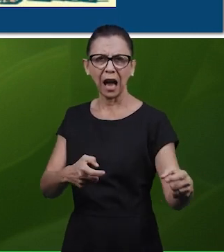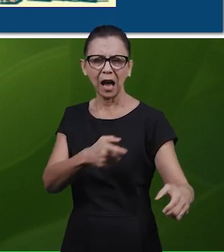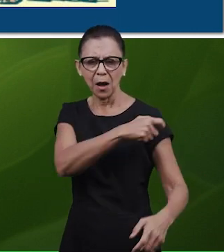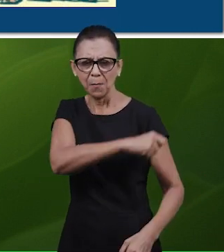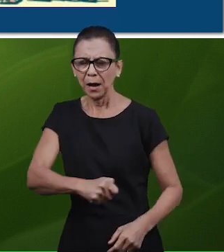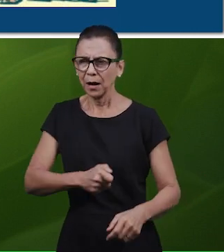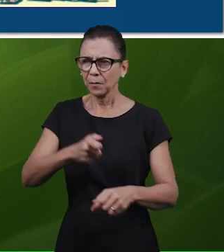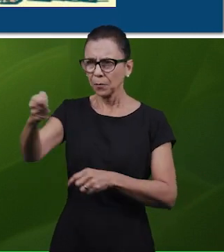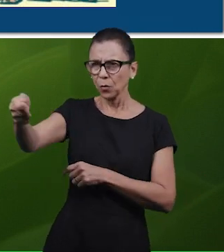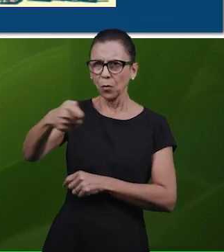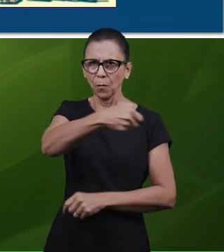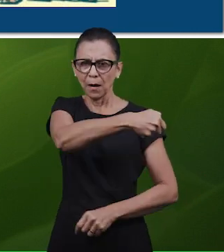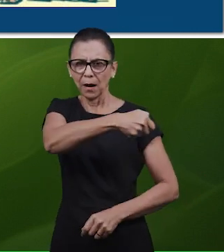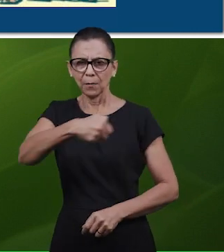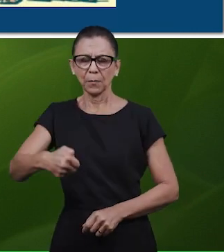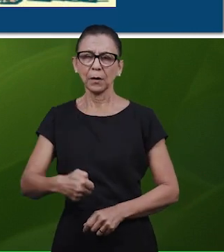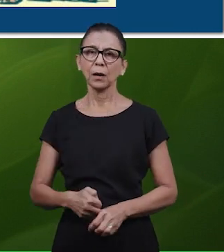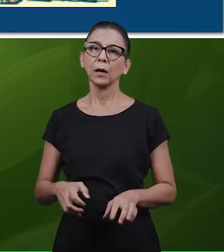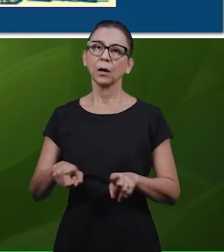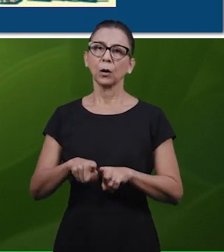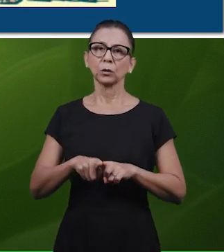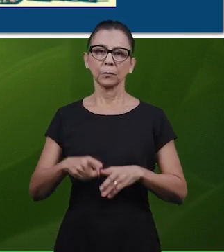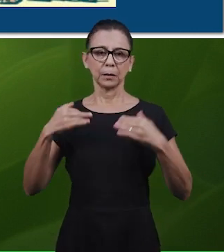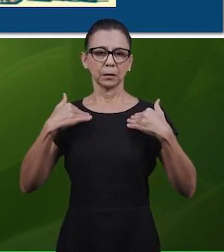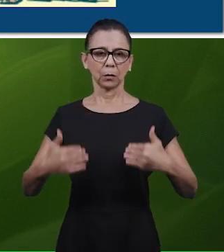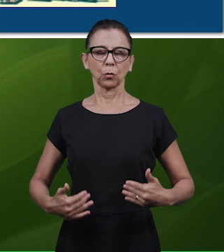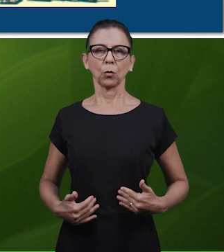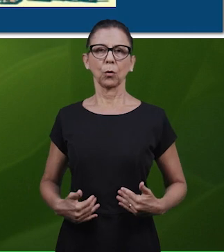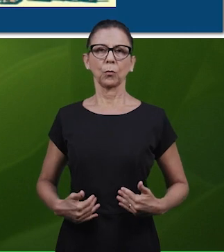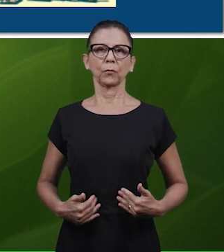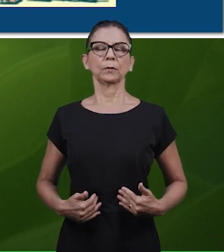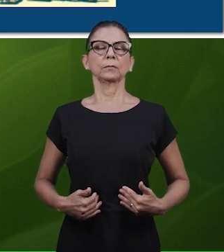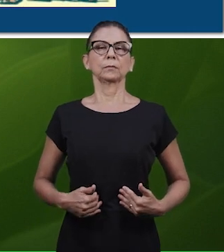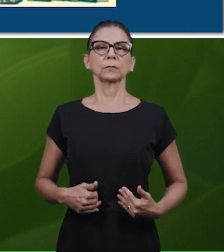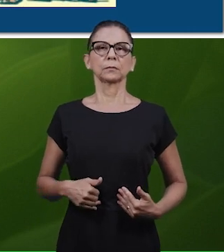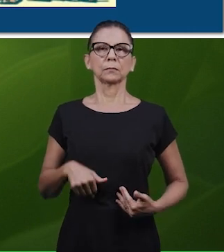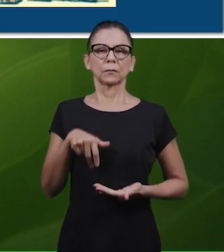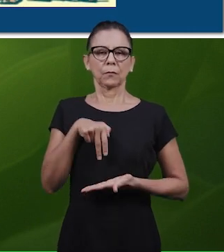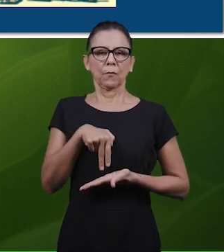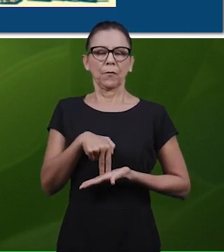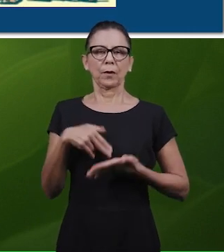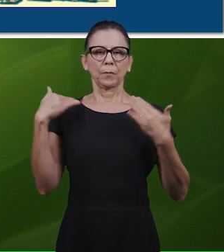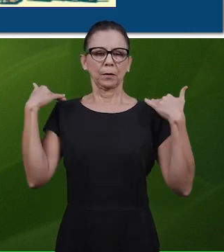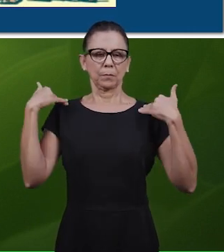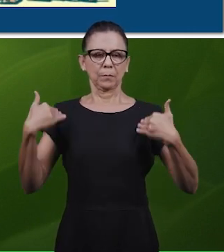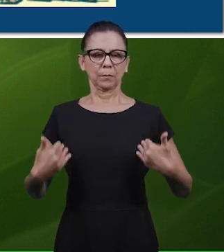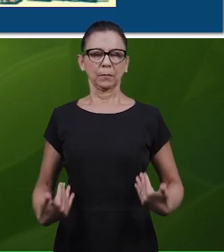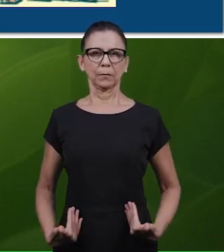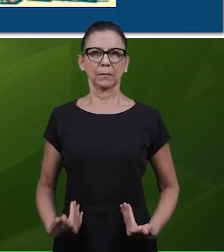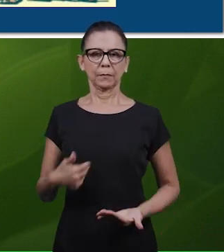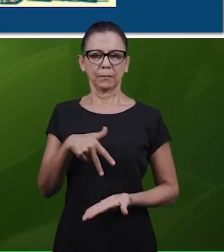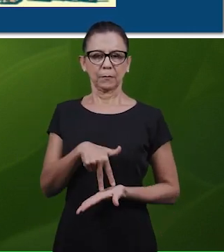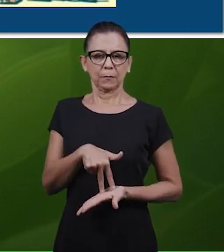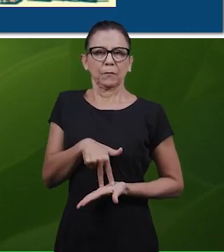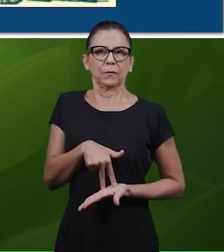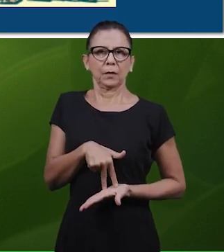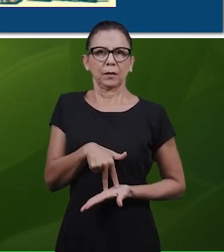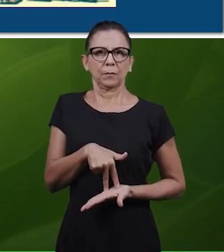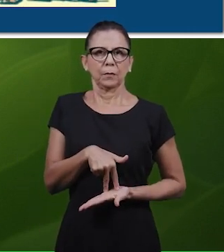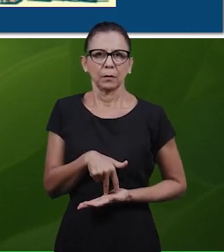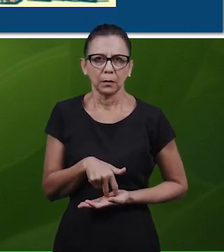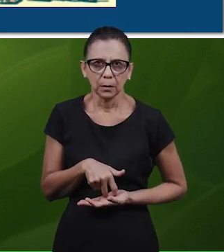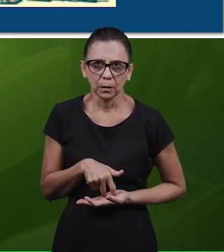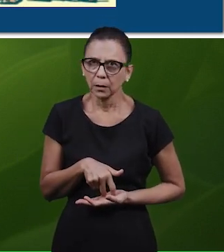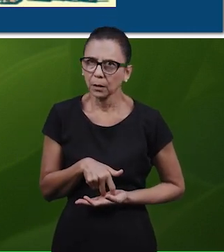en plus d'aider à conférer une posture érecte. Il est intéressant d'observer que Jésus a dit que le serviteur de la